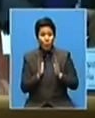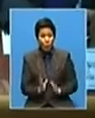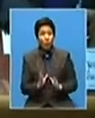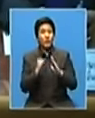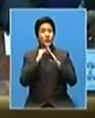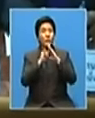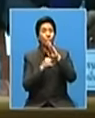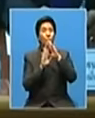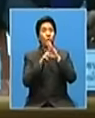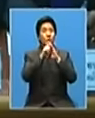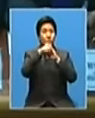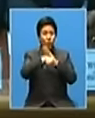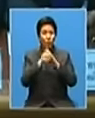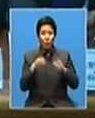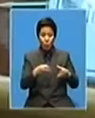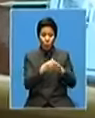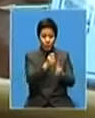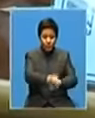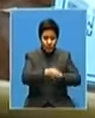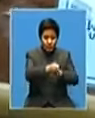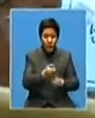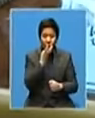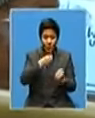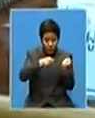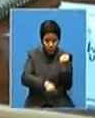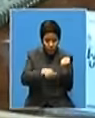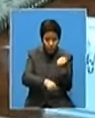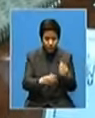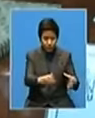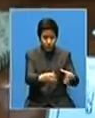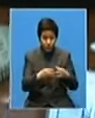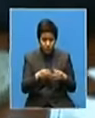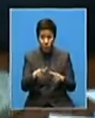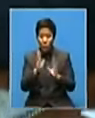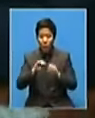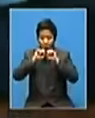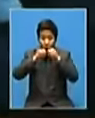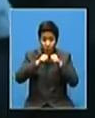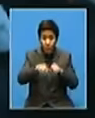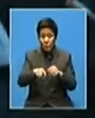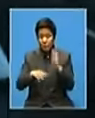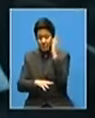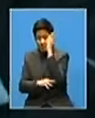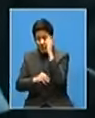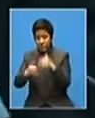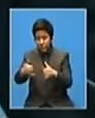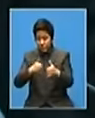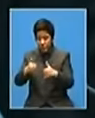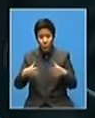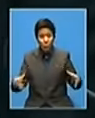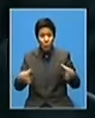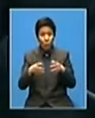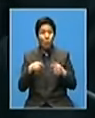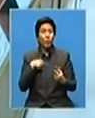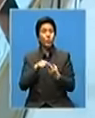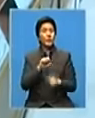สีมาตัวแทนกลุ่มเกษตรกรผู้ปลูกข้าวมันสำปะหลังข้าวโพดและสินค้าโอท็อปหน้าสหกรณ์การ